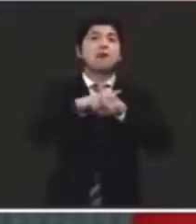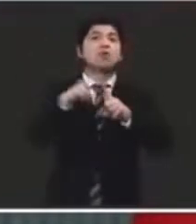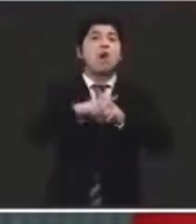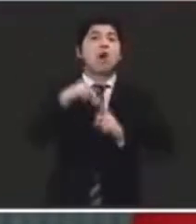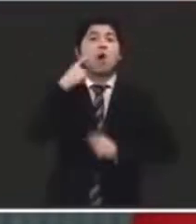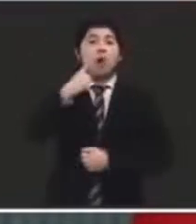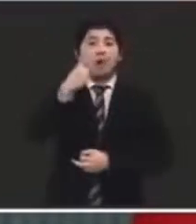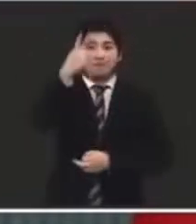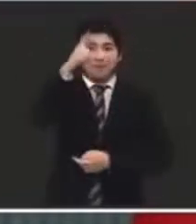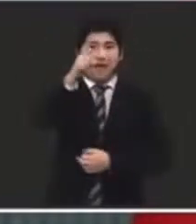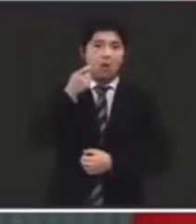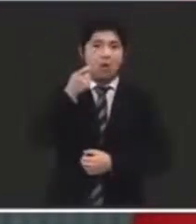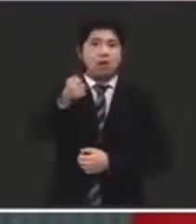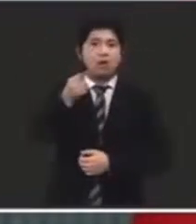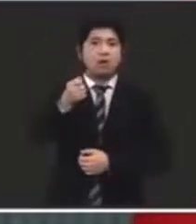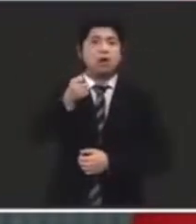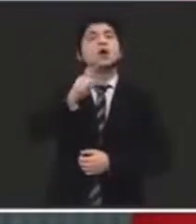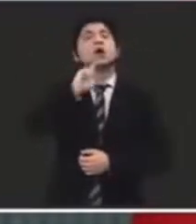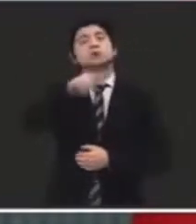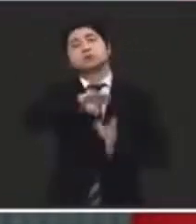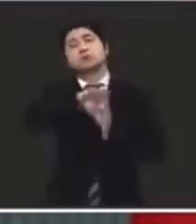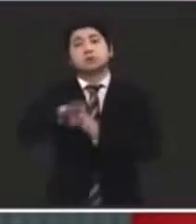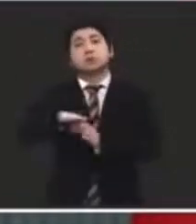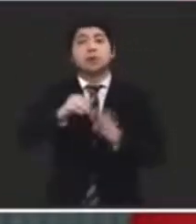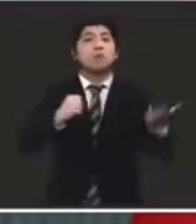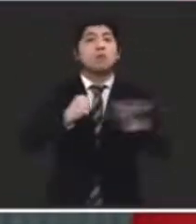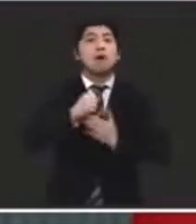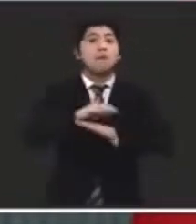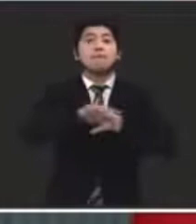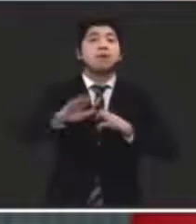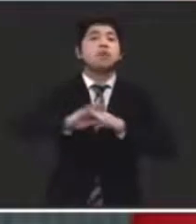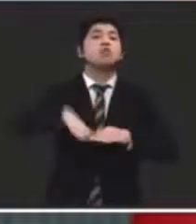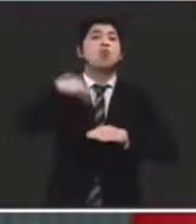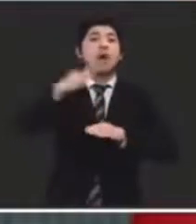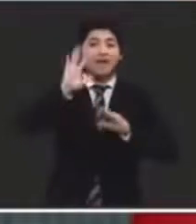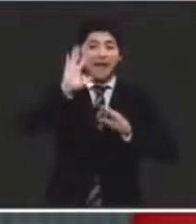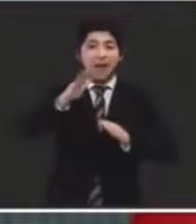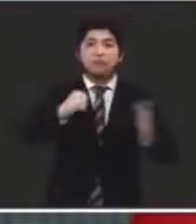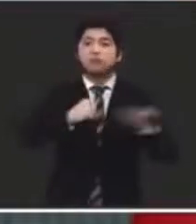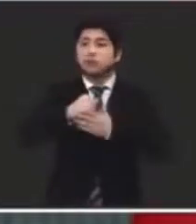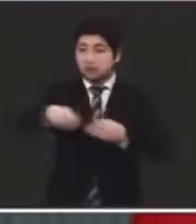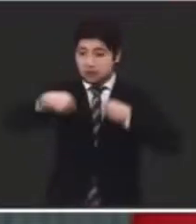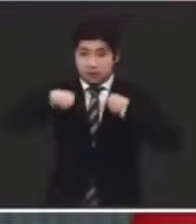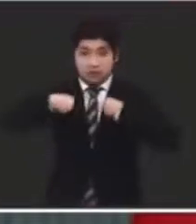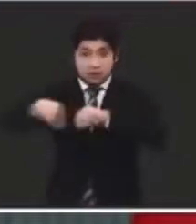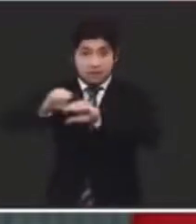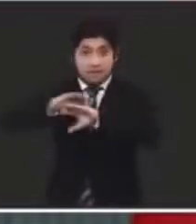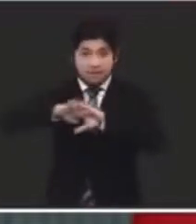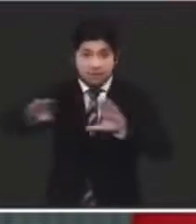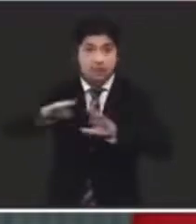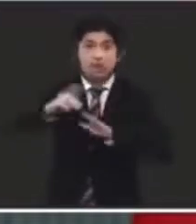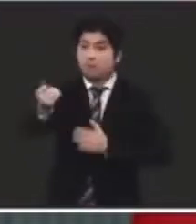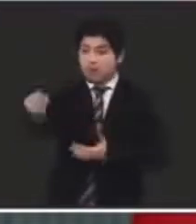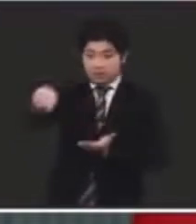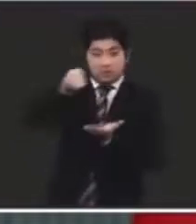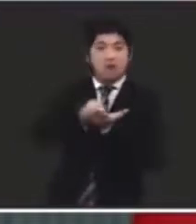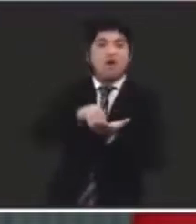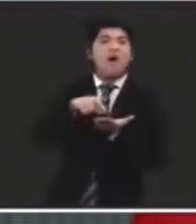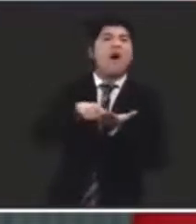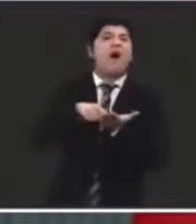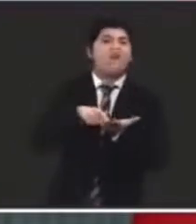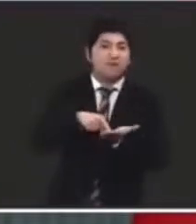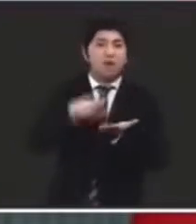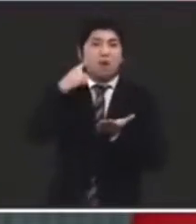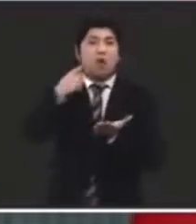aylık ödenmek yerine hasat sonunda Yani ürünler satılıp gelir elde edildiğinde